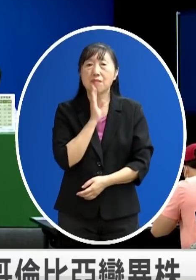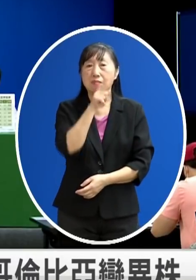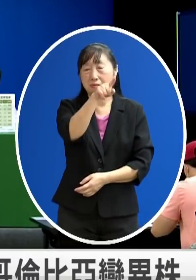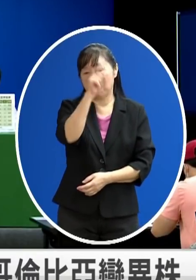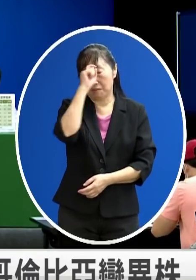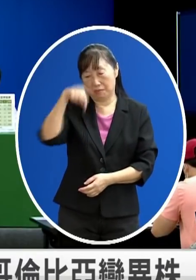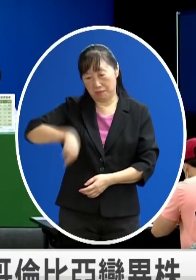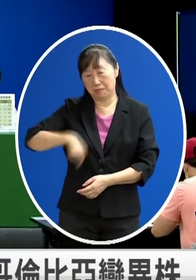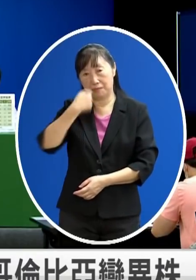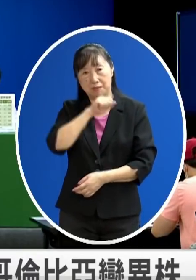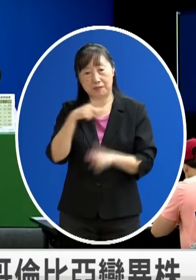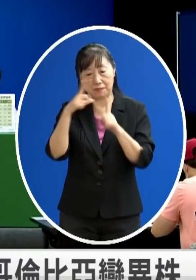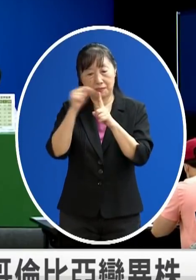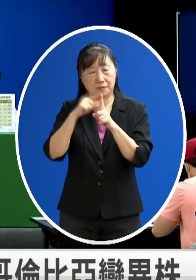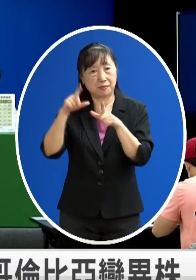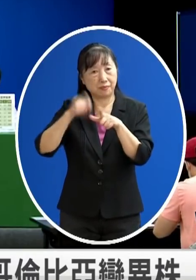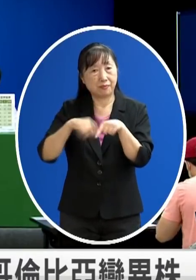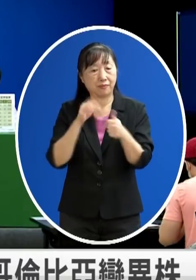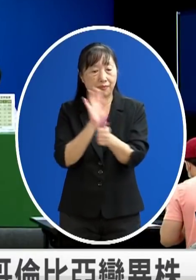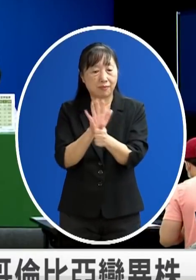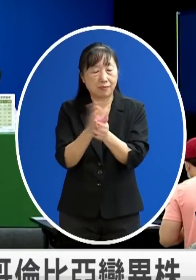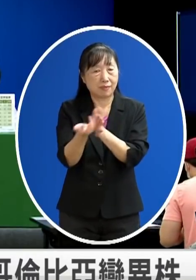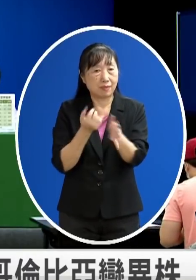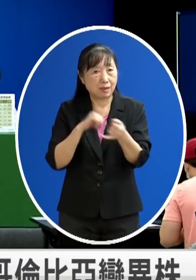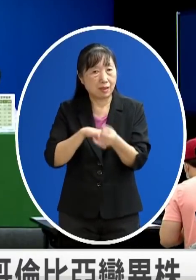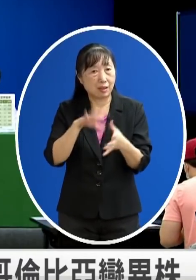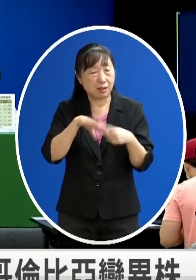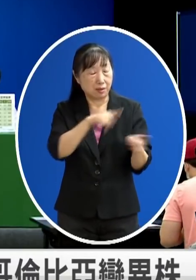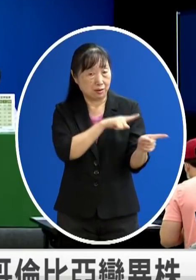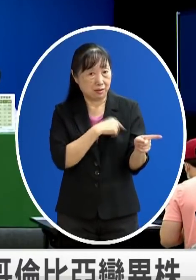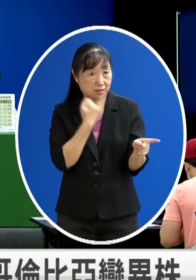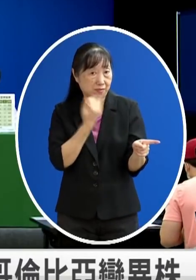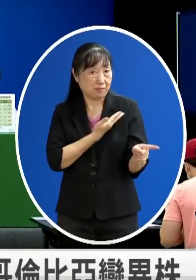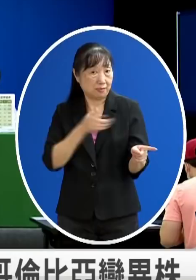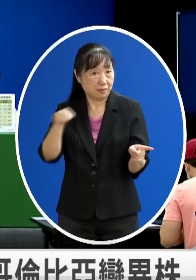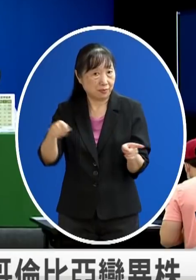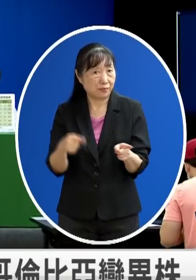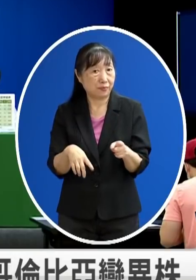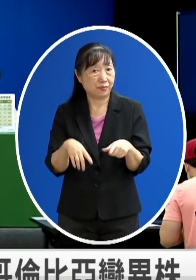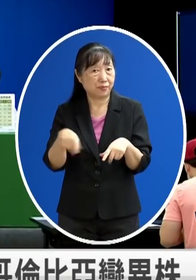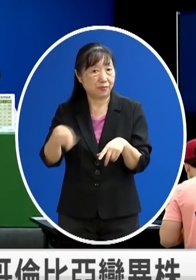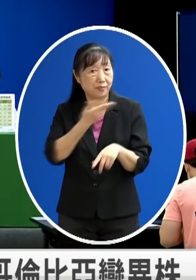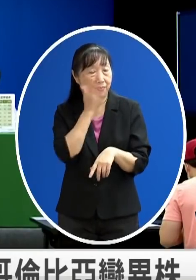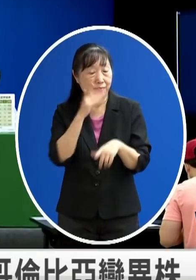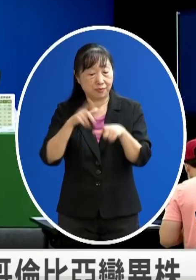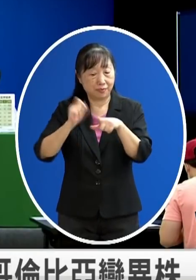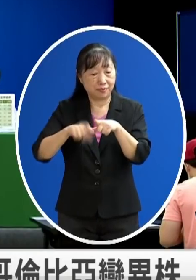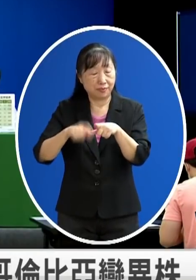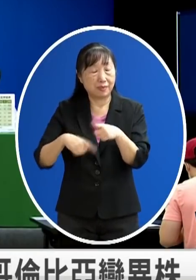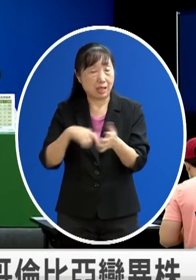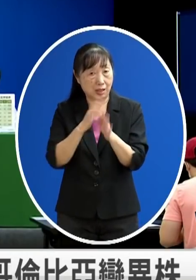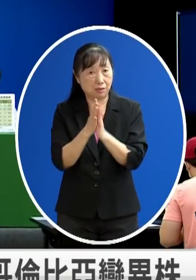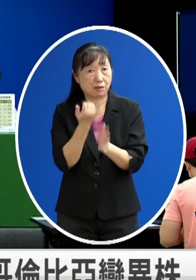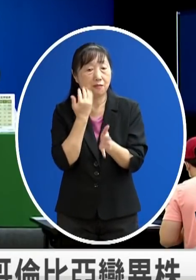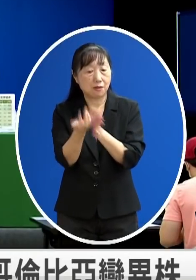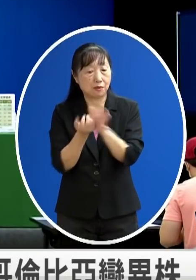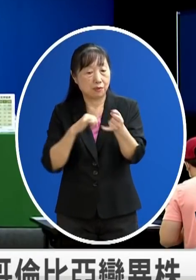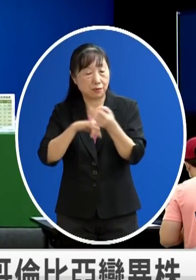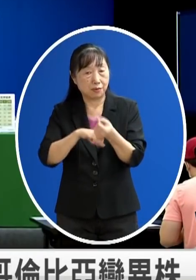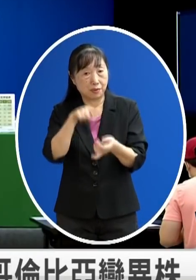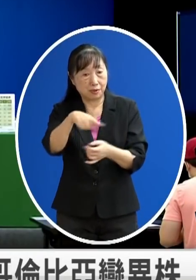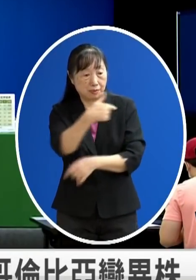协助帮忙预约。想请问指挥中心会放宽限制，让旅行社的团体行程也能帮忙协助预约？预约疫苗吗？谢